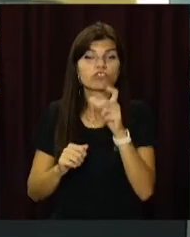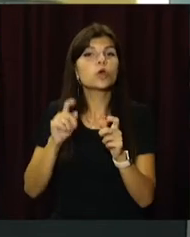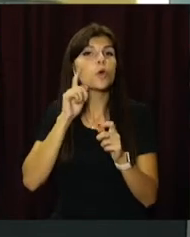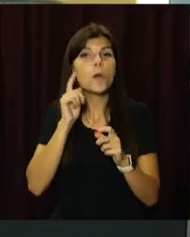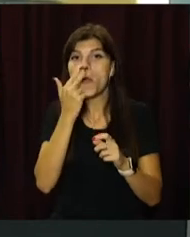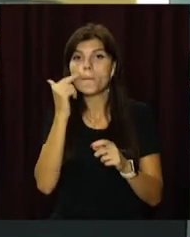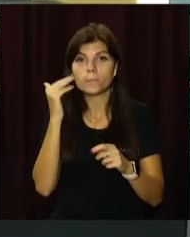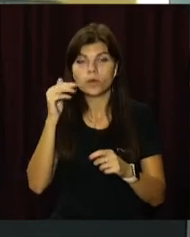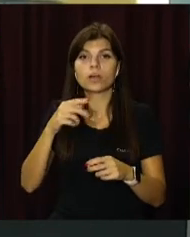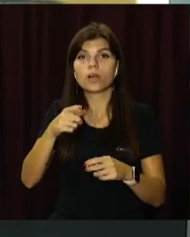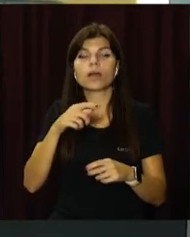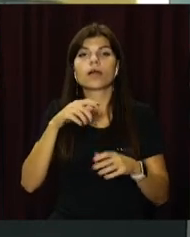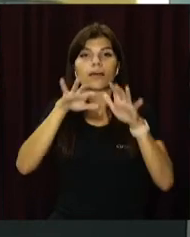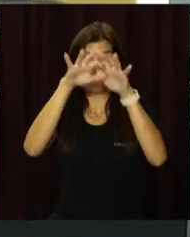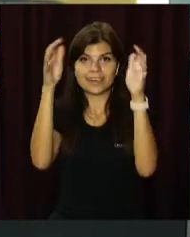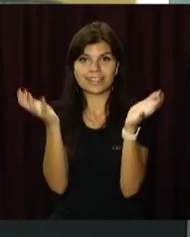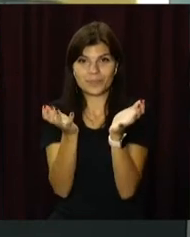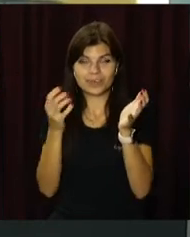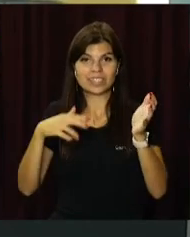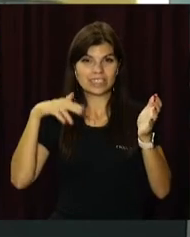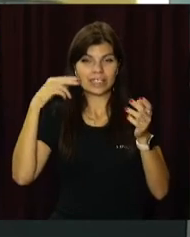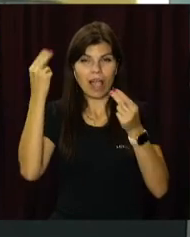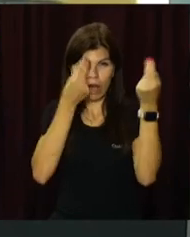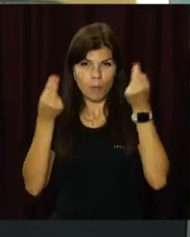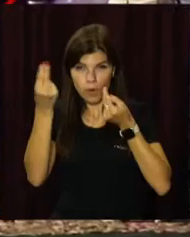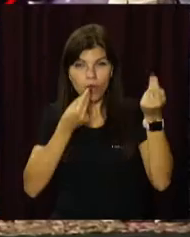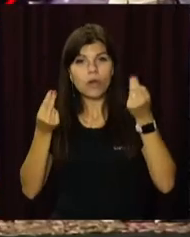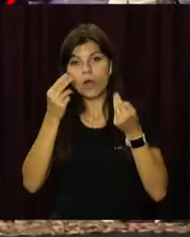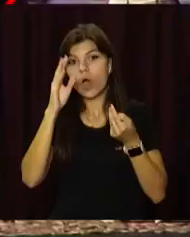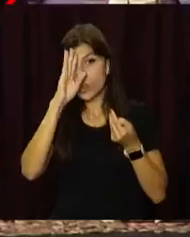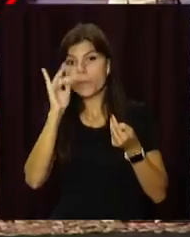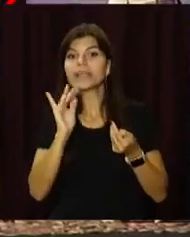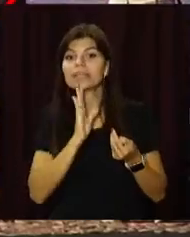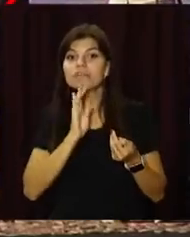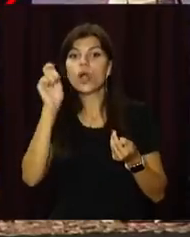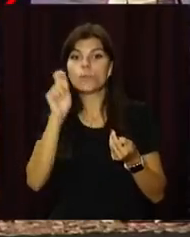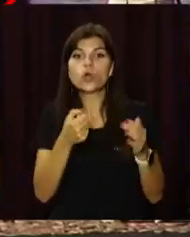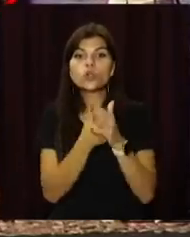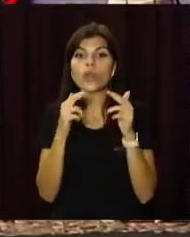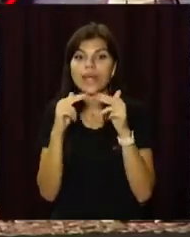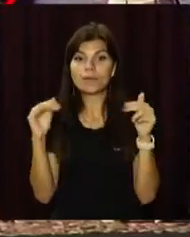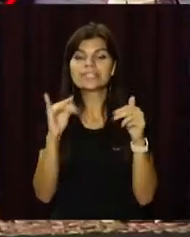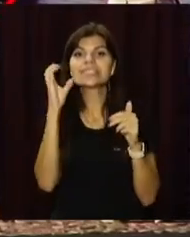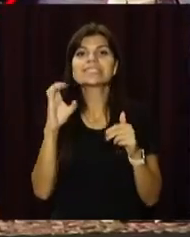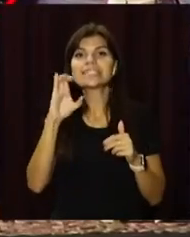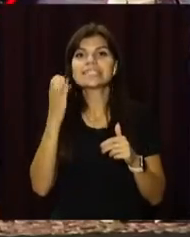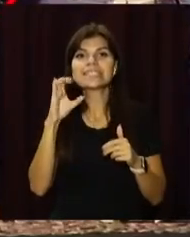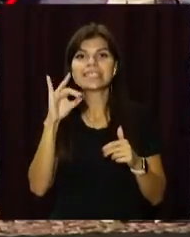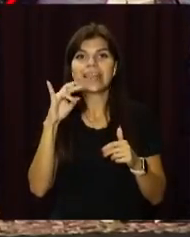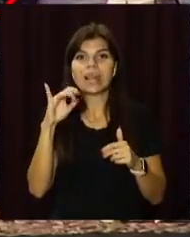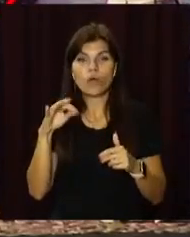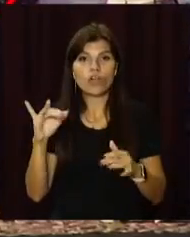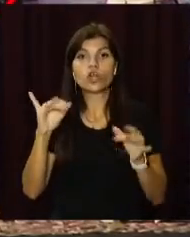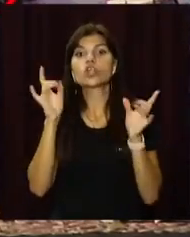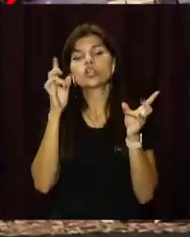підлітків розмалювали кулю бажань на фестивальному причалі. Хлопець і дівчина приїхали до Дніпра із Синельниково та